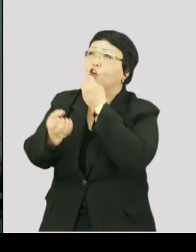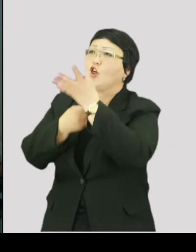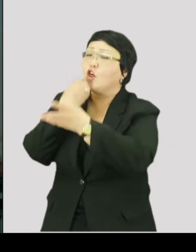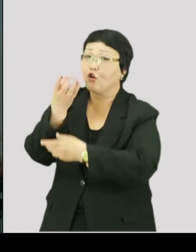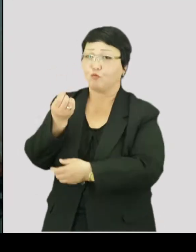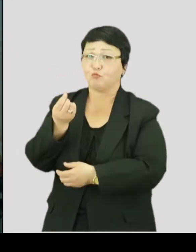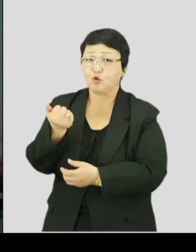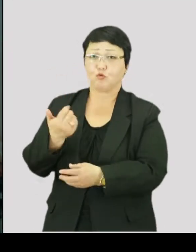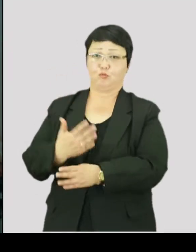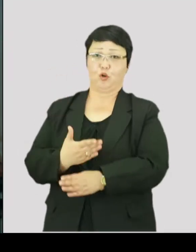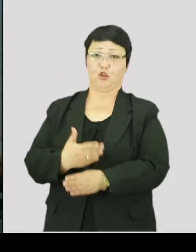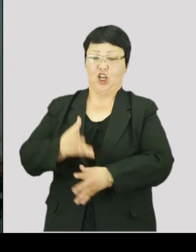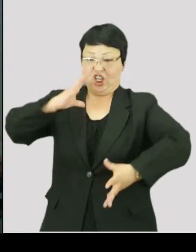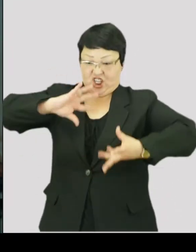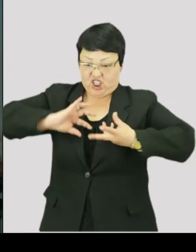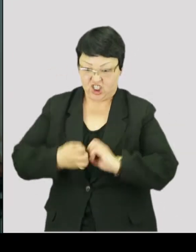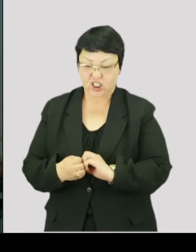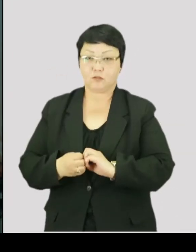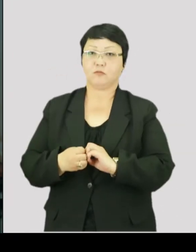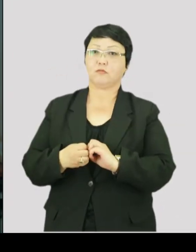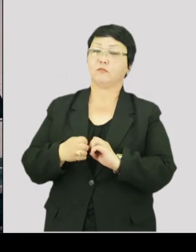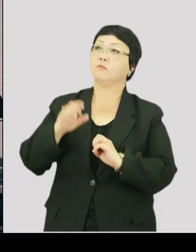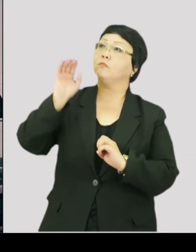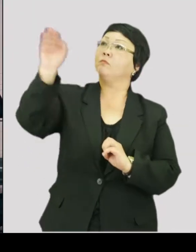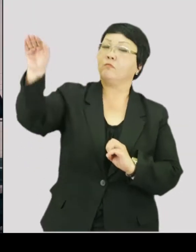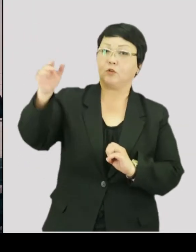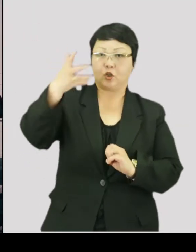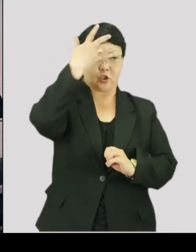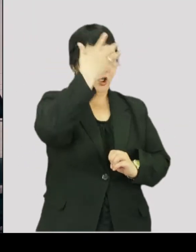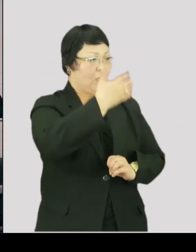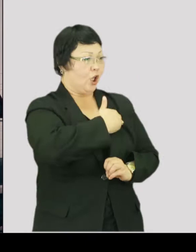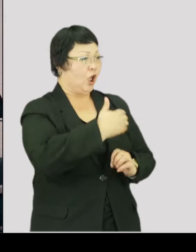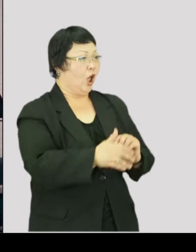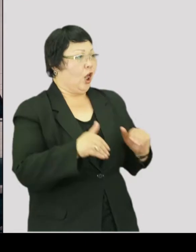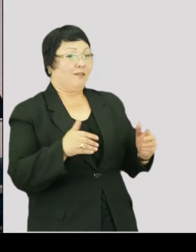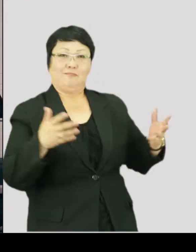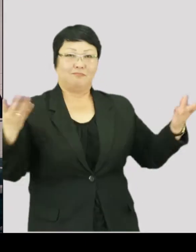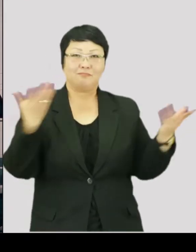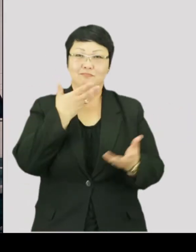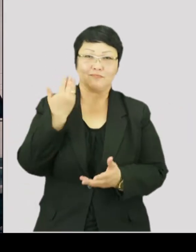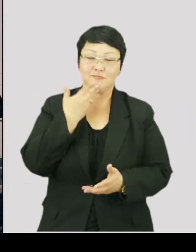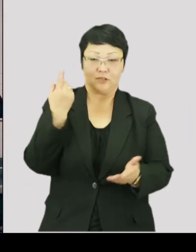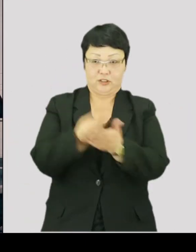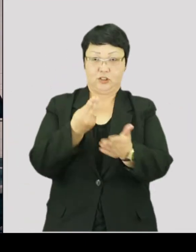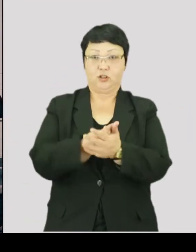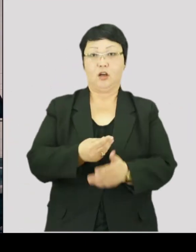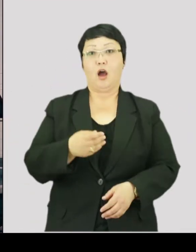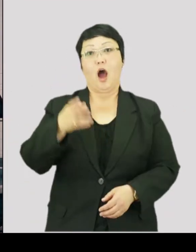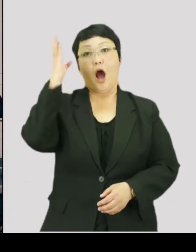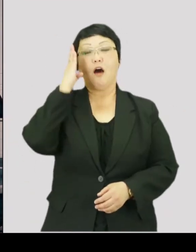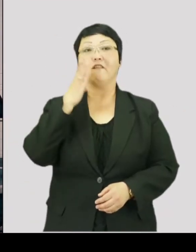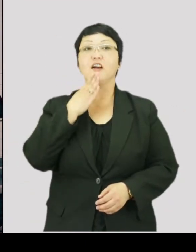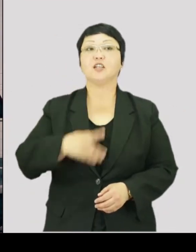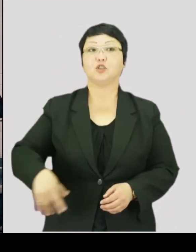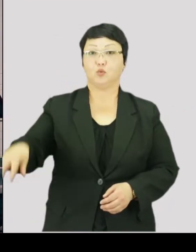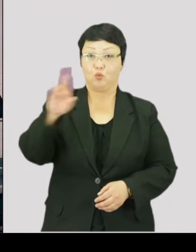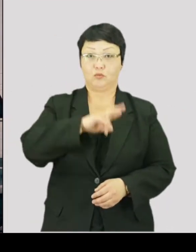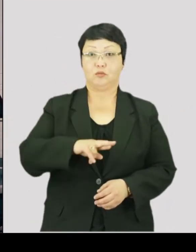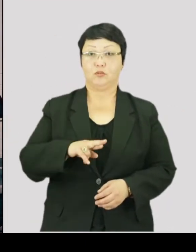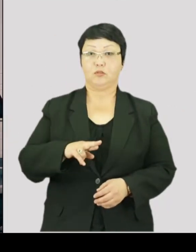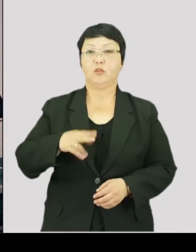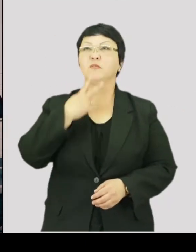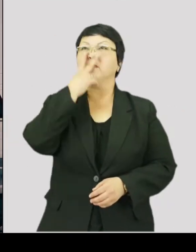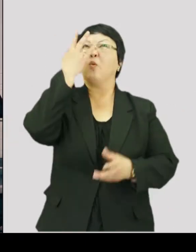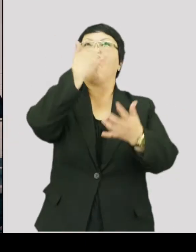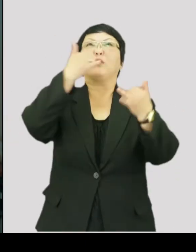төдийн өнгөрөөдөг ямар нэг үйлдэлээр бол харуулдаг. Энэний нэг илэрхийлэл нь бол сая 20 мянга эцгийн жагсаал болох